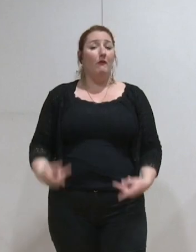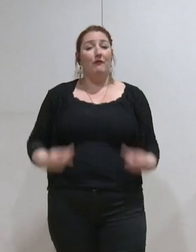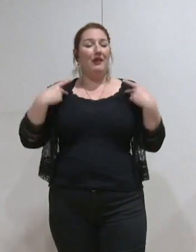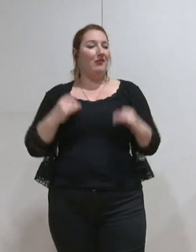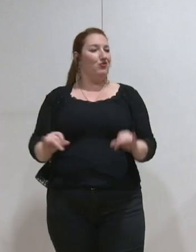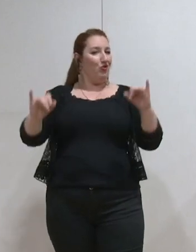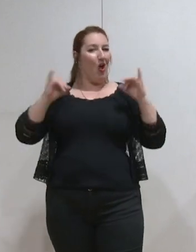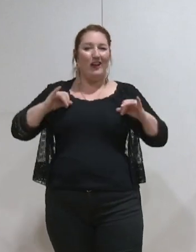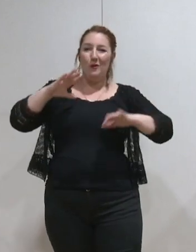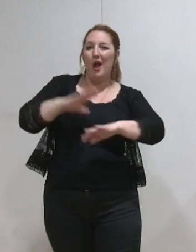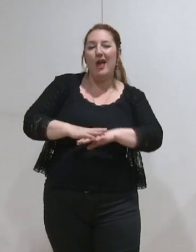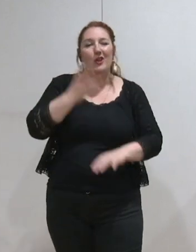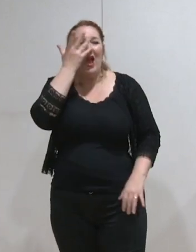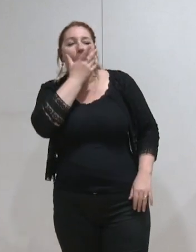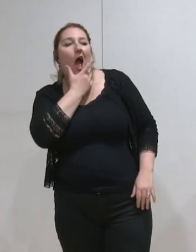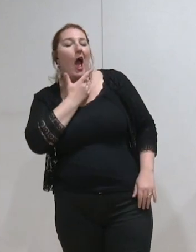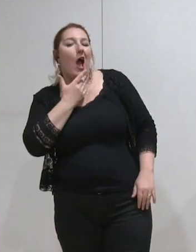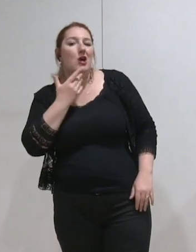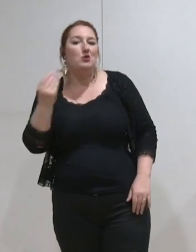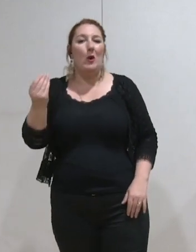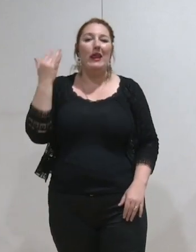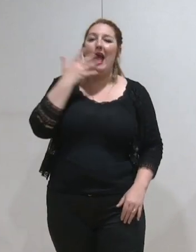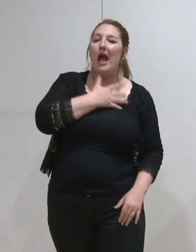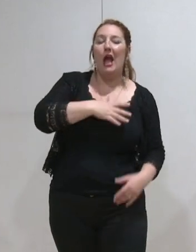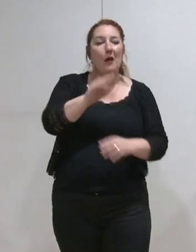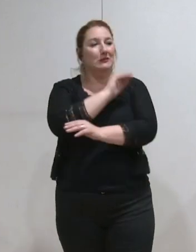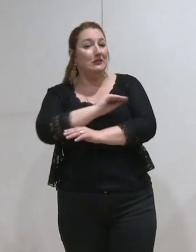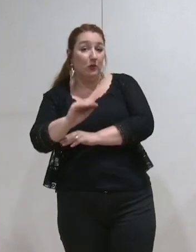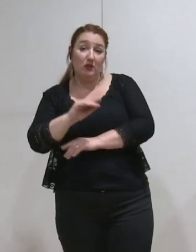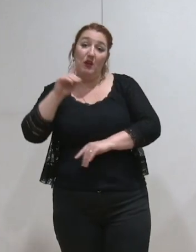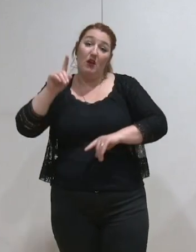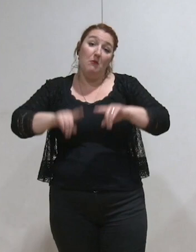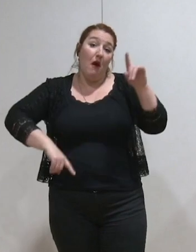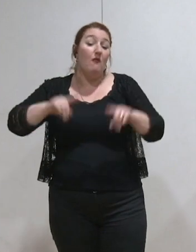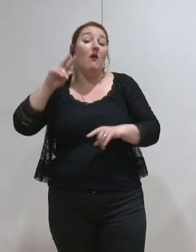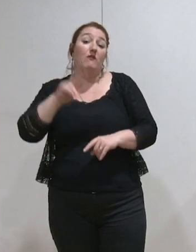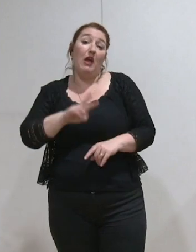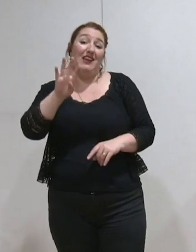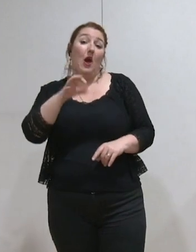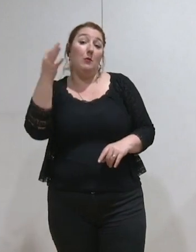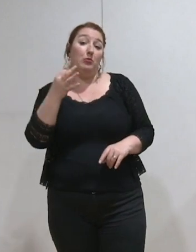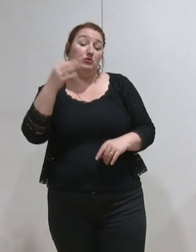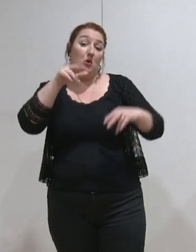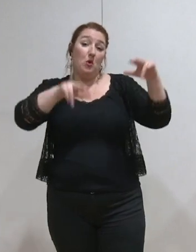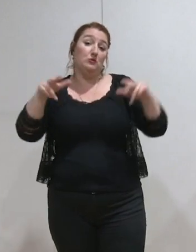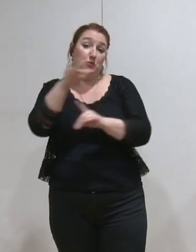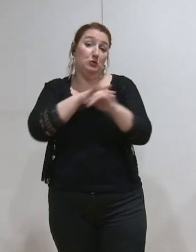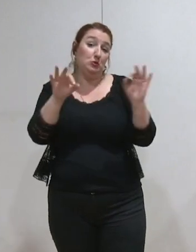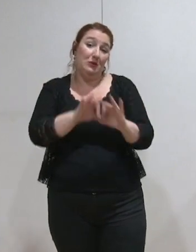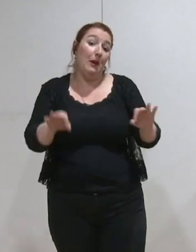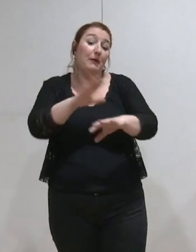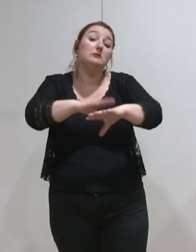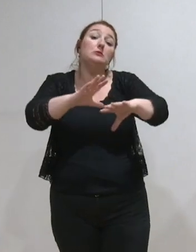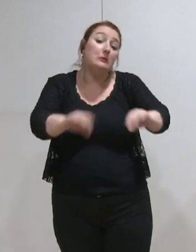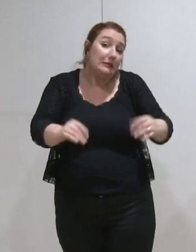possible à grenob ble et c'est vrai que ce n'est pas forcément dans des logements où il y a 40 % logements sociaux j'en suis absolument désolé mais c là une vérité je